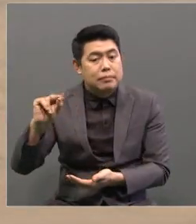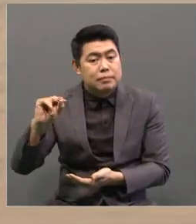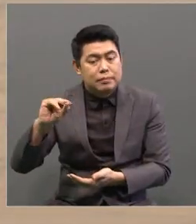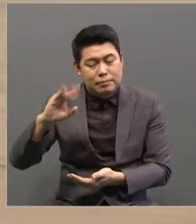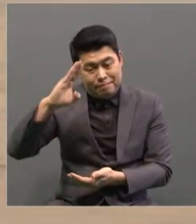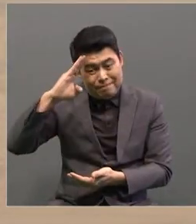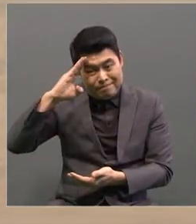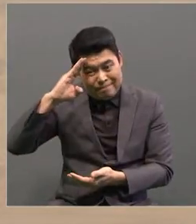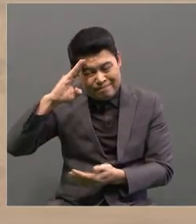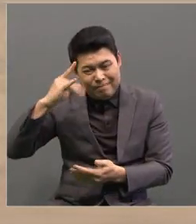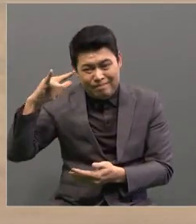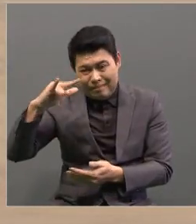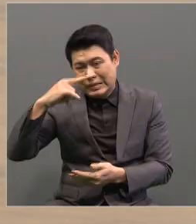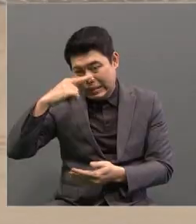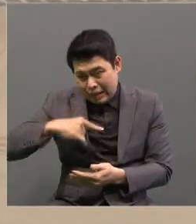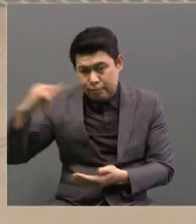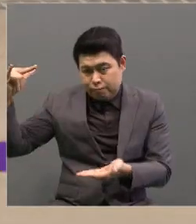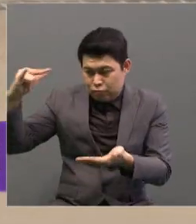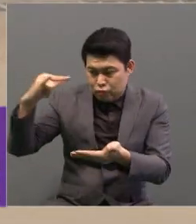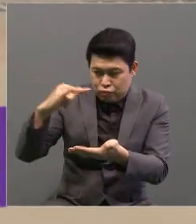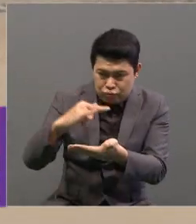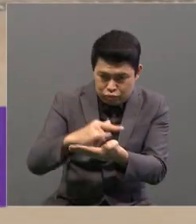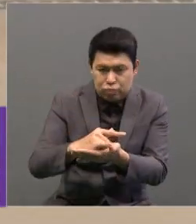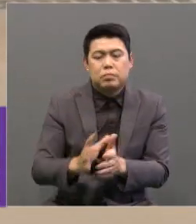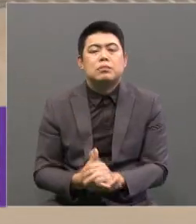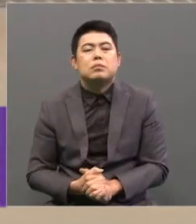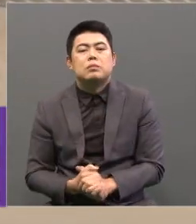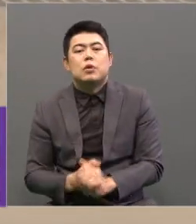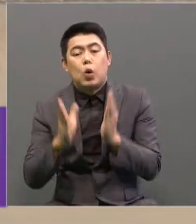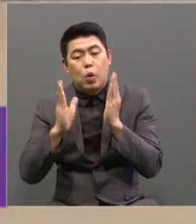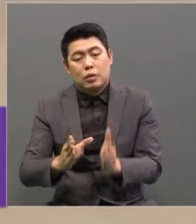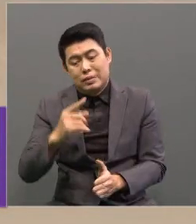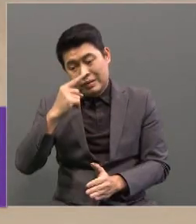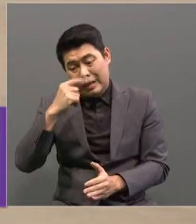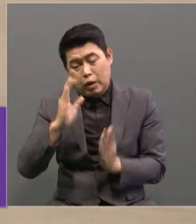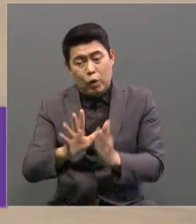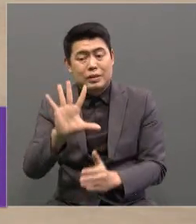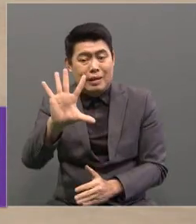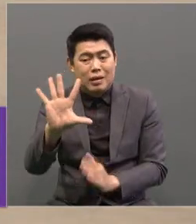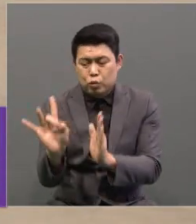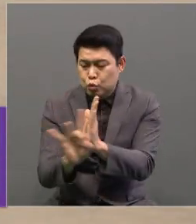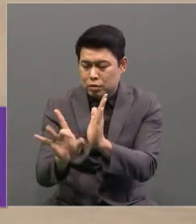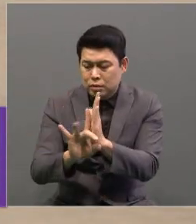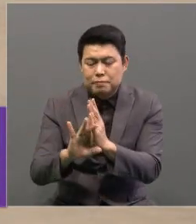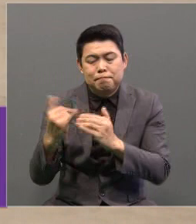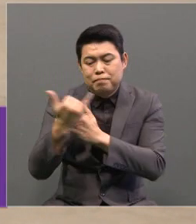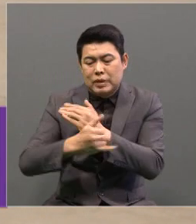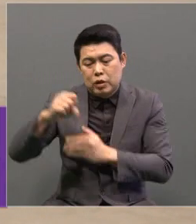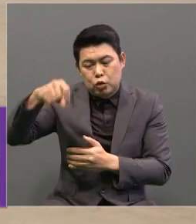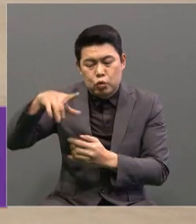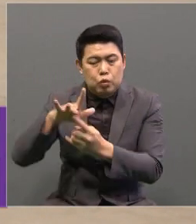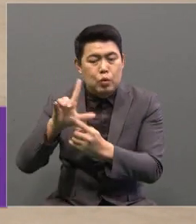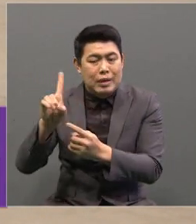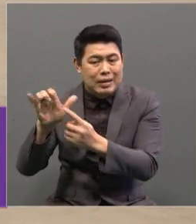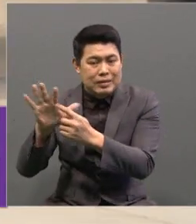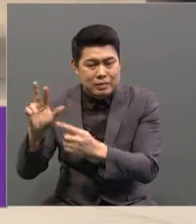ทัพอากาศไทยนี่แหละครับลงจอดที่สนามบินนะพร้อมด้วยคนไทย5คนเป็นชุดสุดท้ายจากซูดานเดินทางมาถึงท่าอากาศ